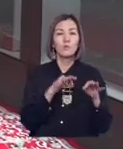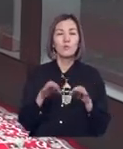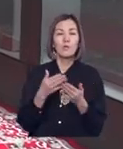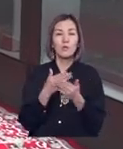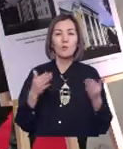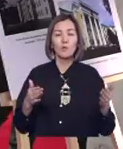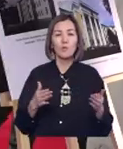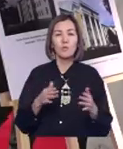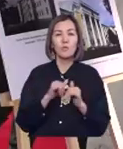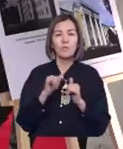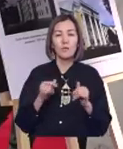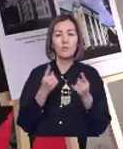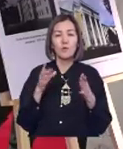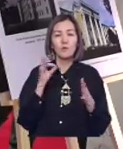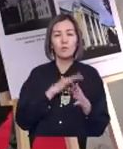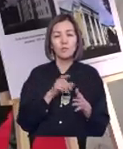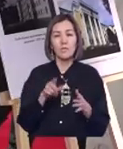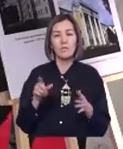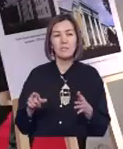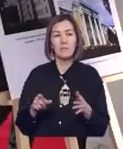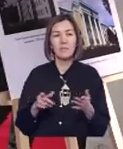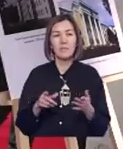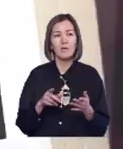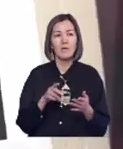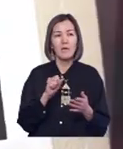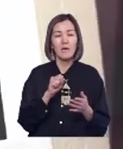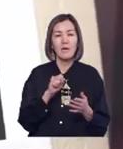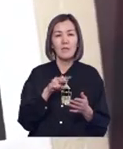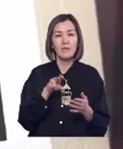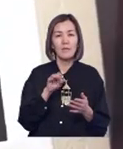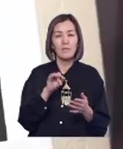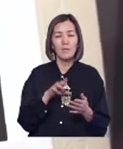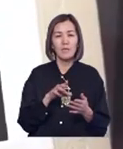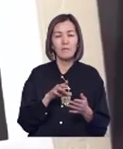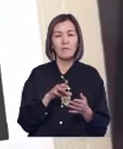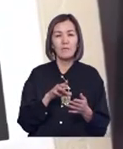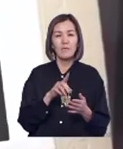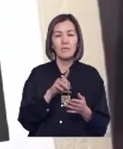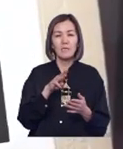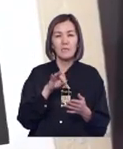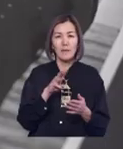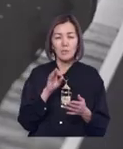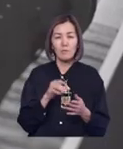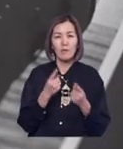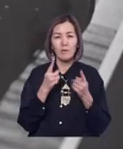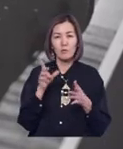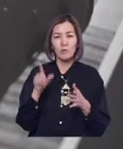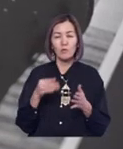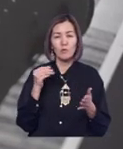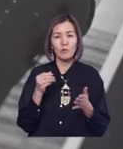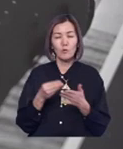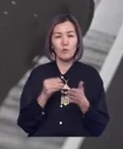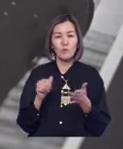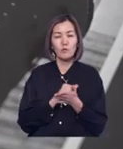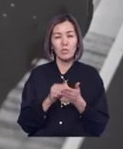сәтте өңірдің дамуына өлшеусіз үлес қосқан Нұрмолда Алдабергенов, Жұлан Сыздықов, Зілиха Тамшыбаева сынды тұлғалардың құнды құжаттары